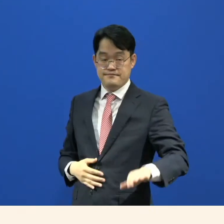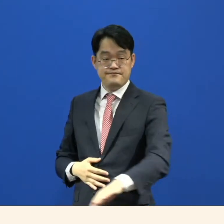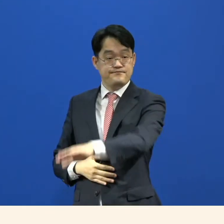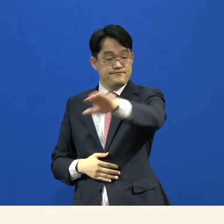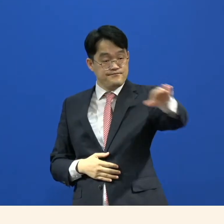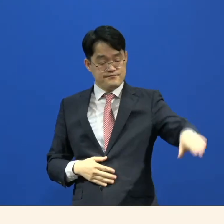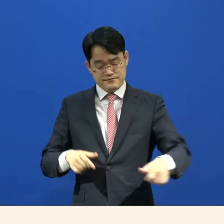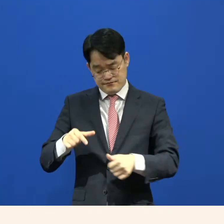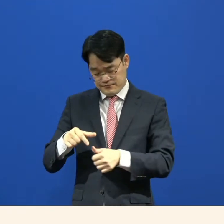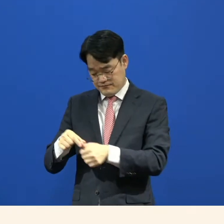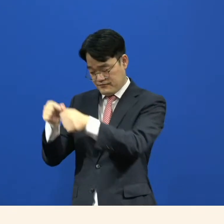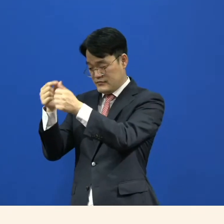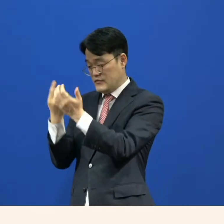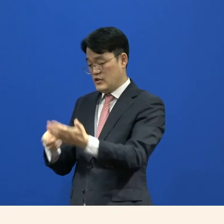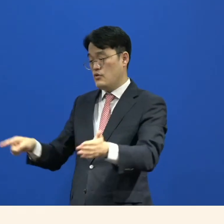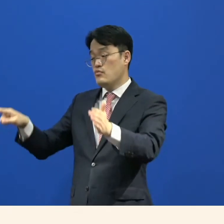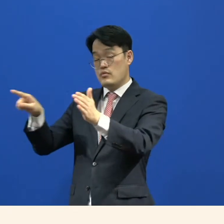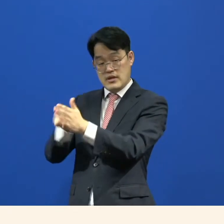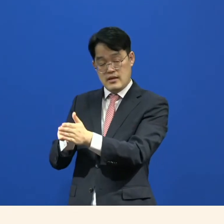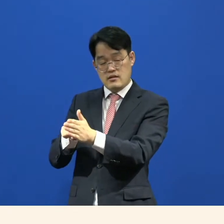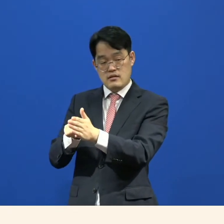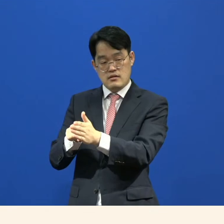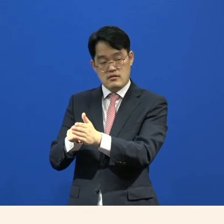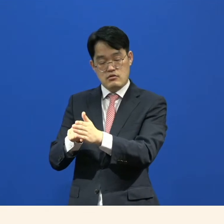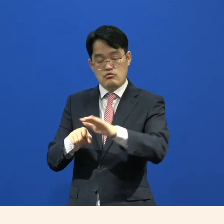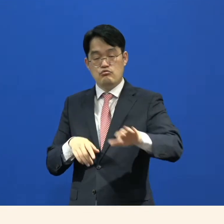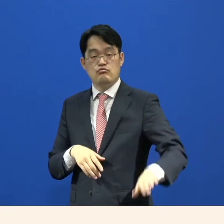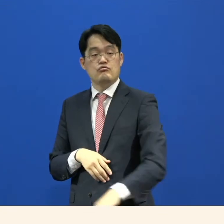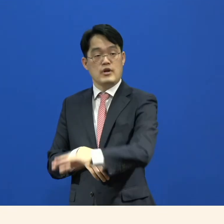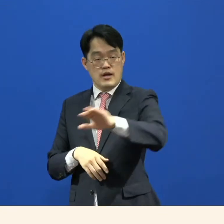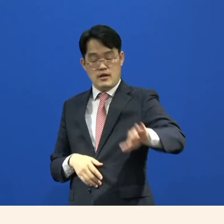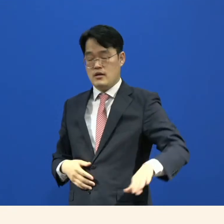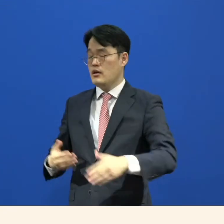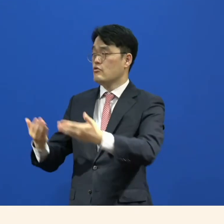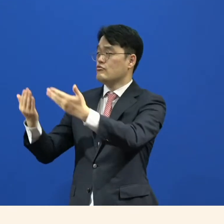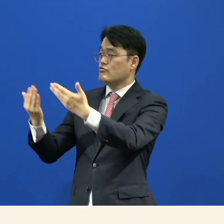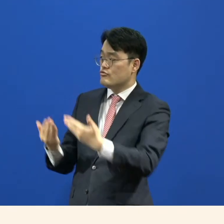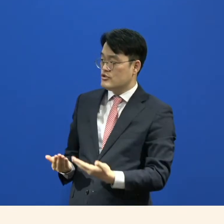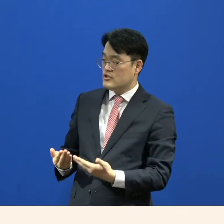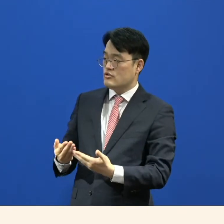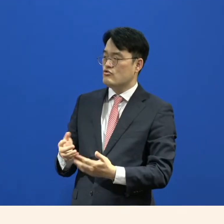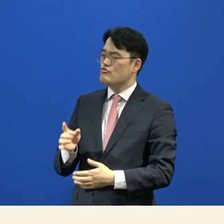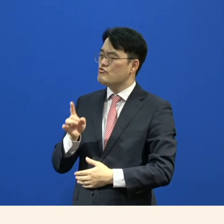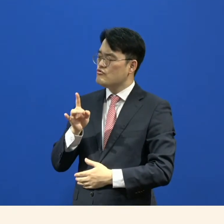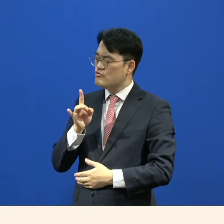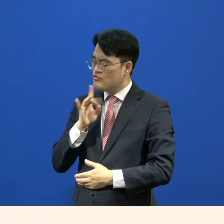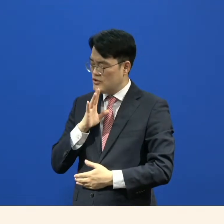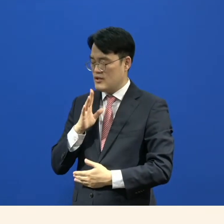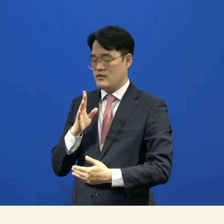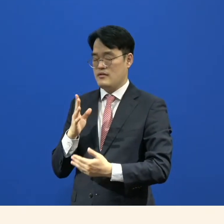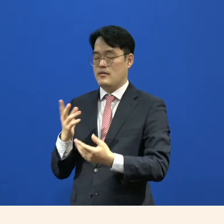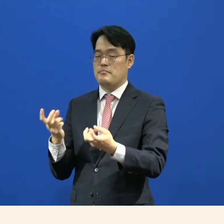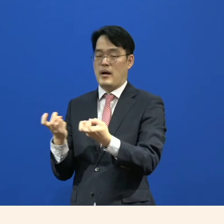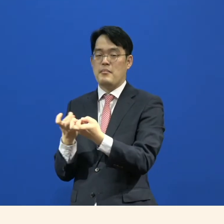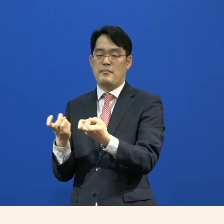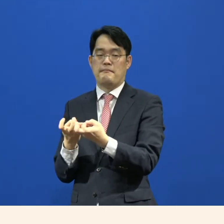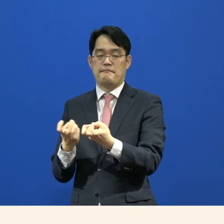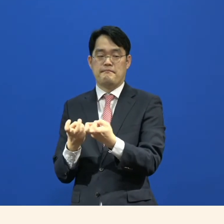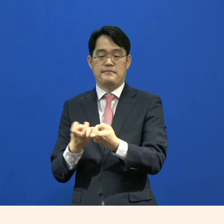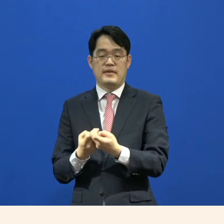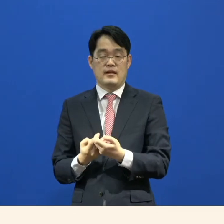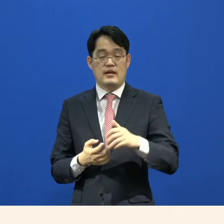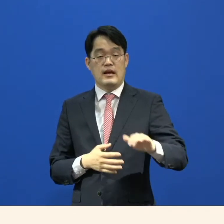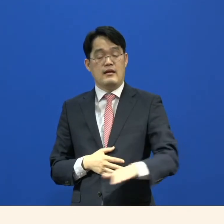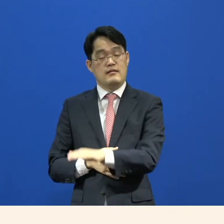하나님의 유일한 우리에게 내어주신 길이기 때문에. 여러분, 우리가 자랑할 것이 많습니다. 성경의 내용